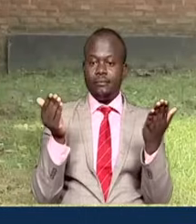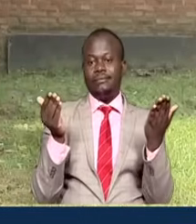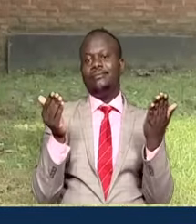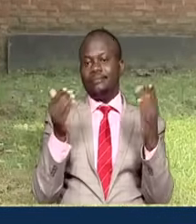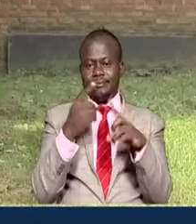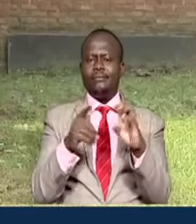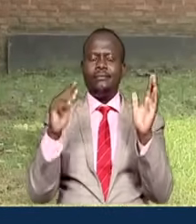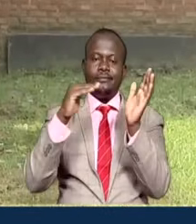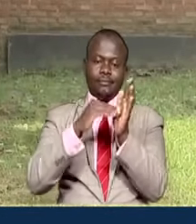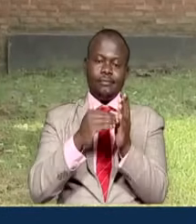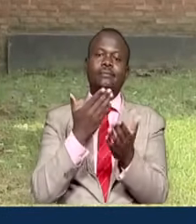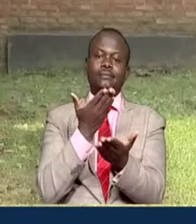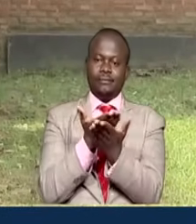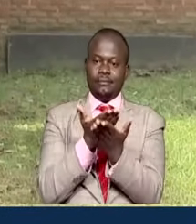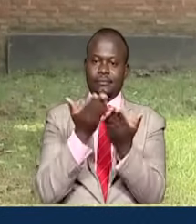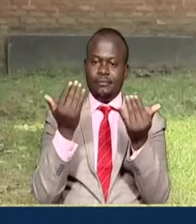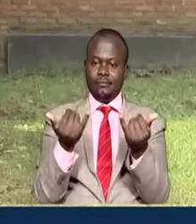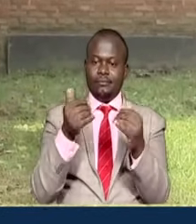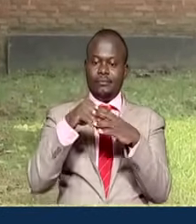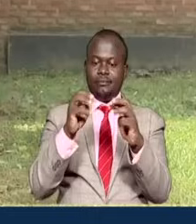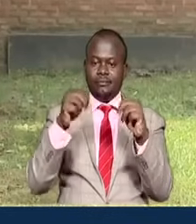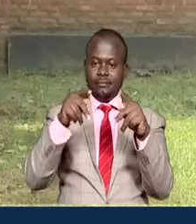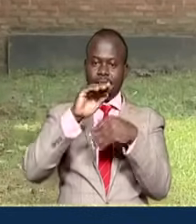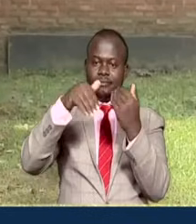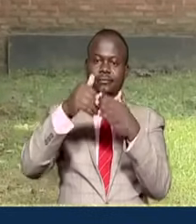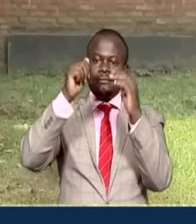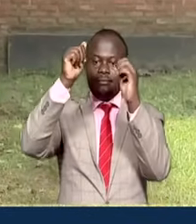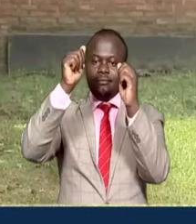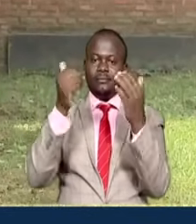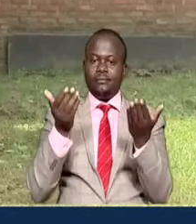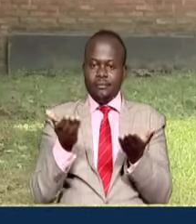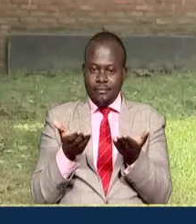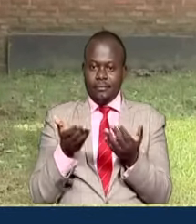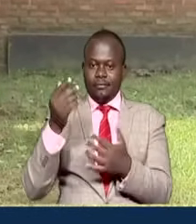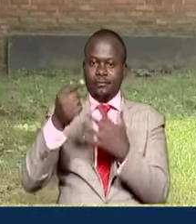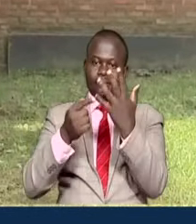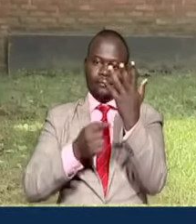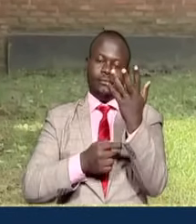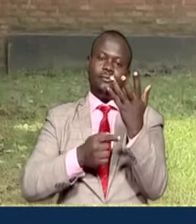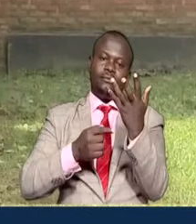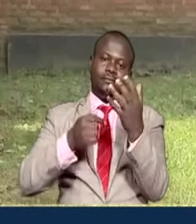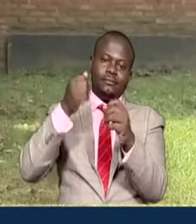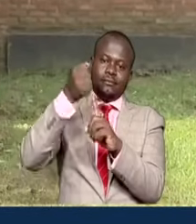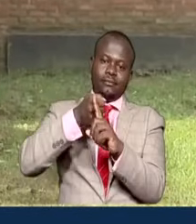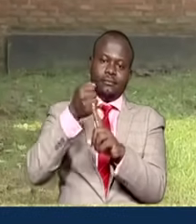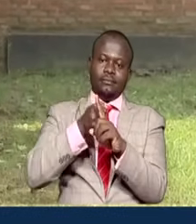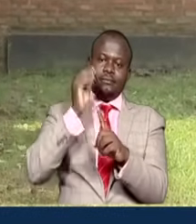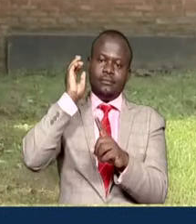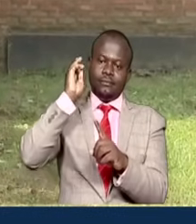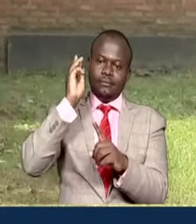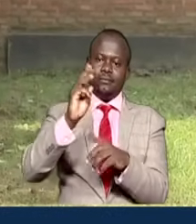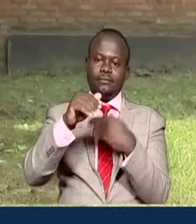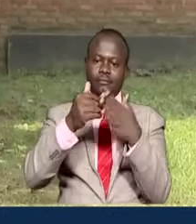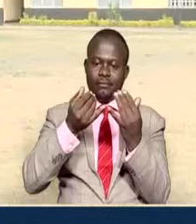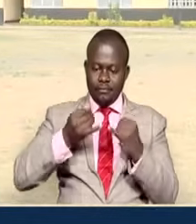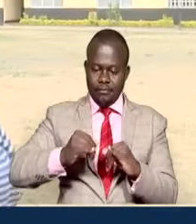ariko icyo dusaba aba badepite bari kwiyamamaza ni uko ibyo bari kwiyamamaza bazabishyira